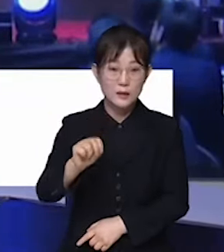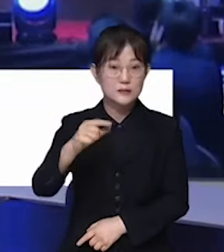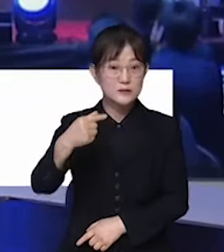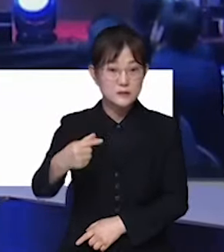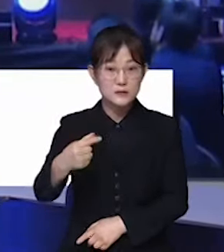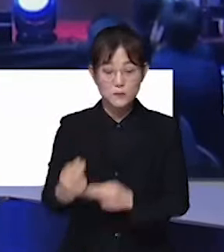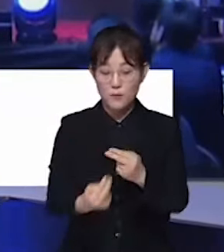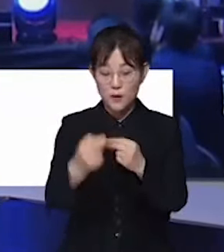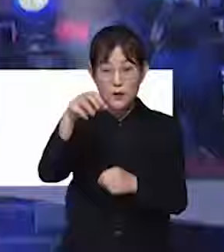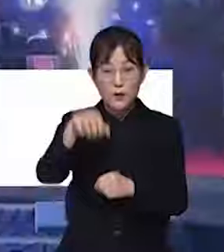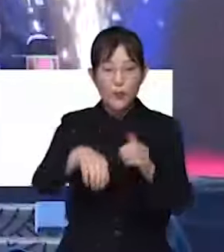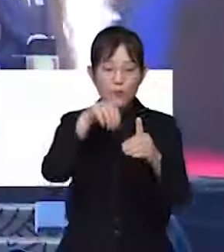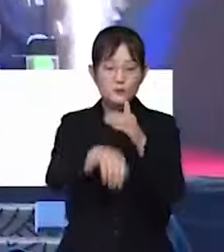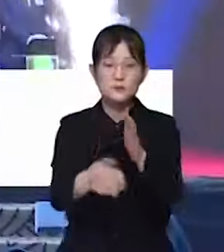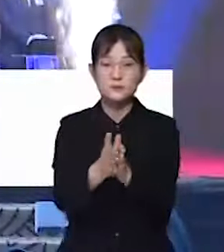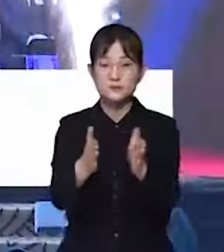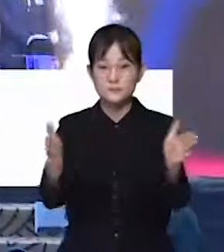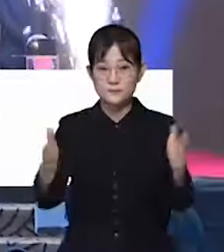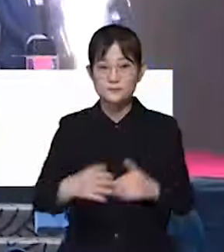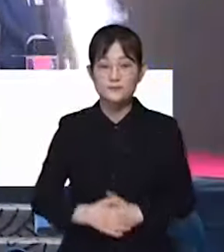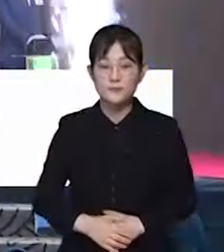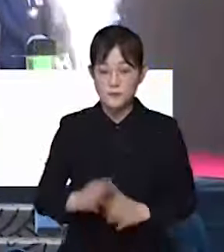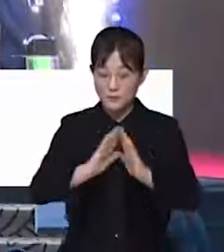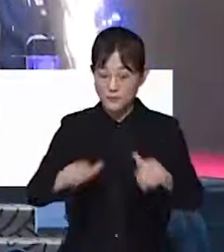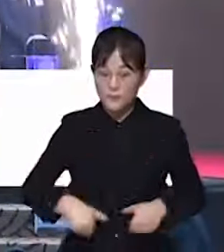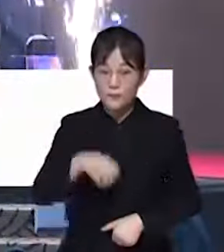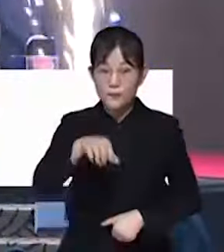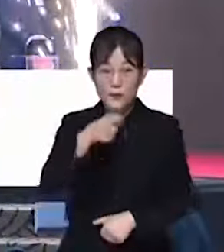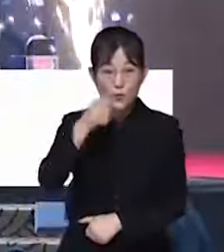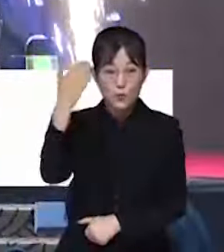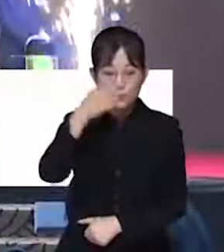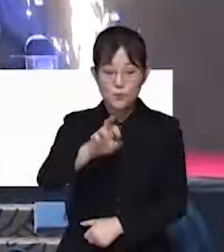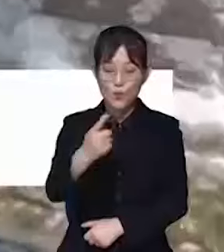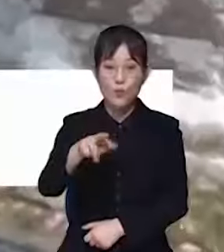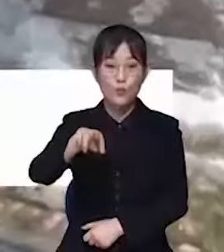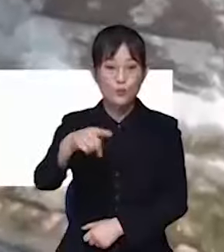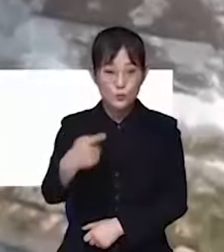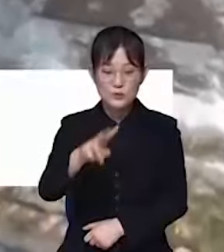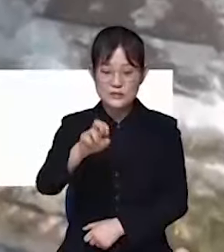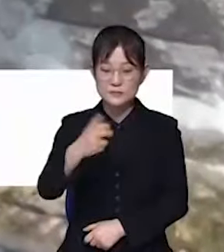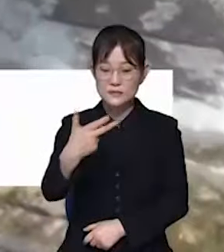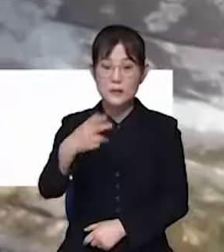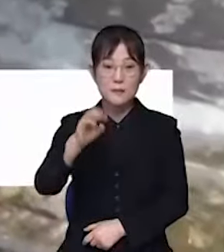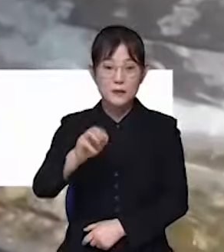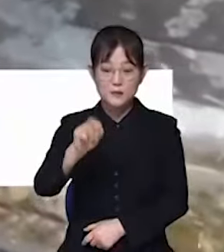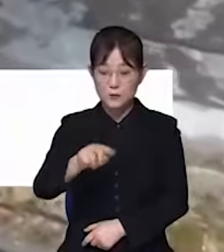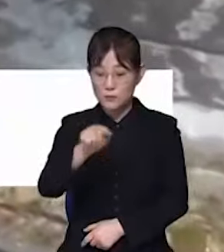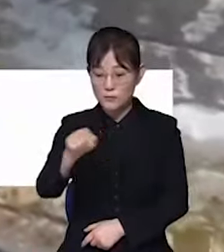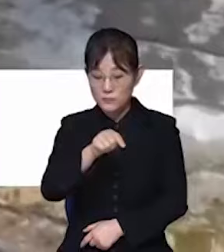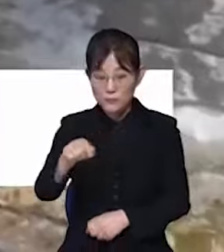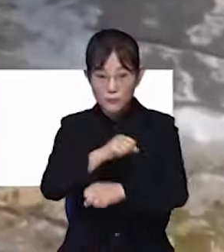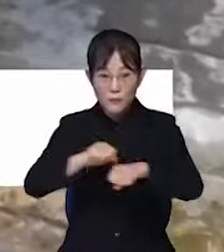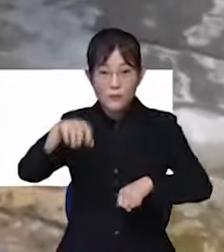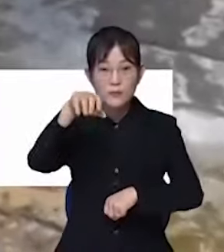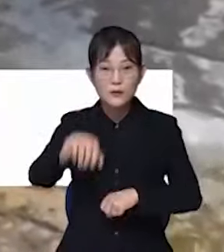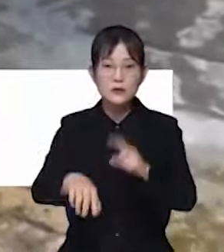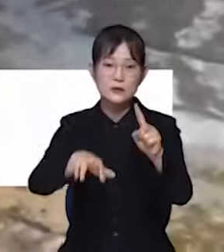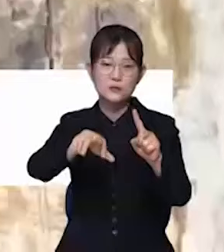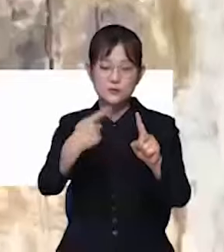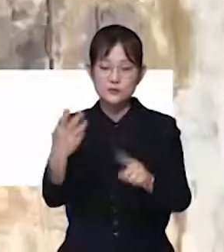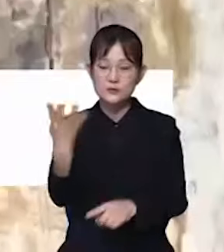공사가 첫 삽을 떴습니다. 전라남도는 여수 묘도 27만여 제곱미터의 간척지에 총